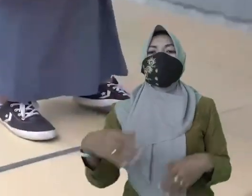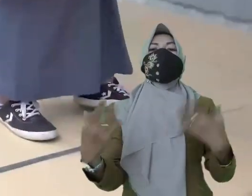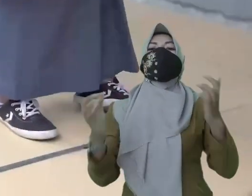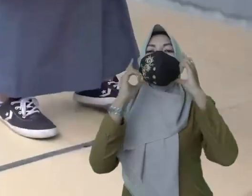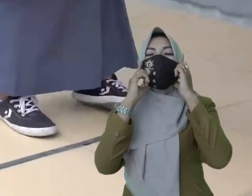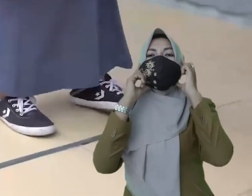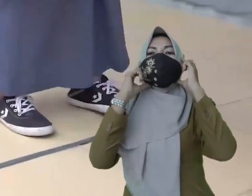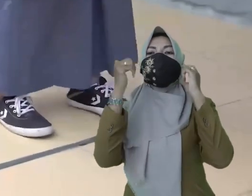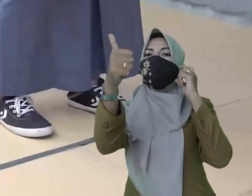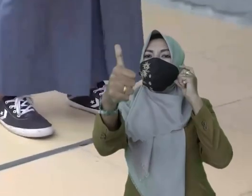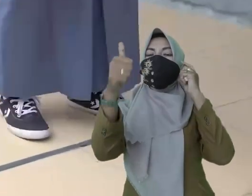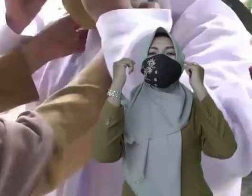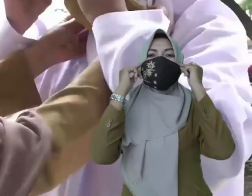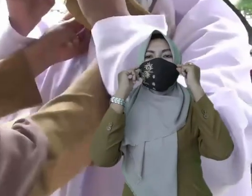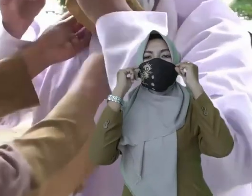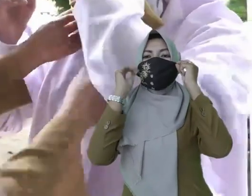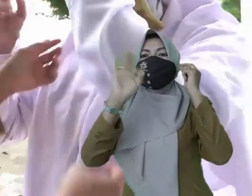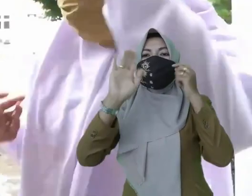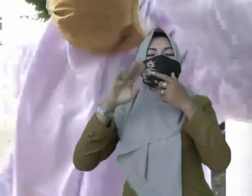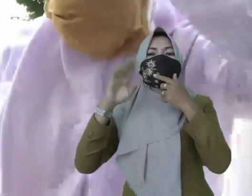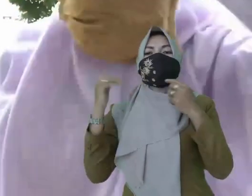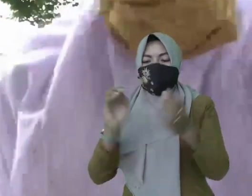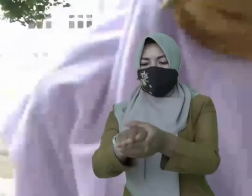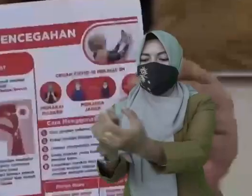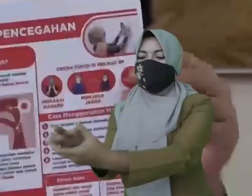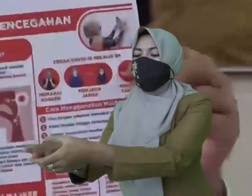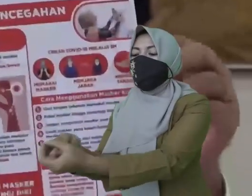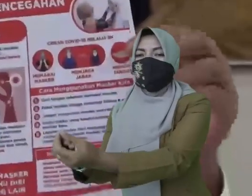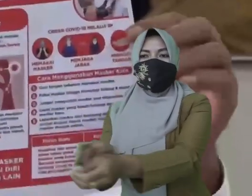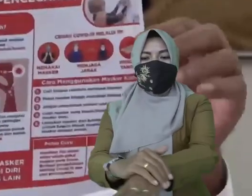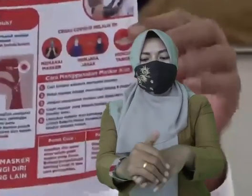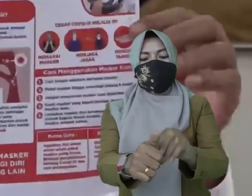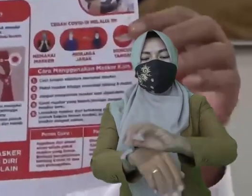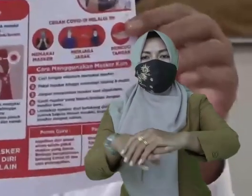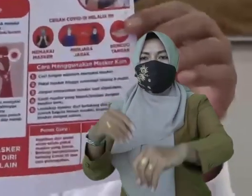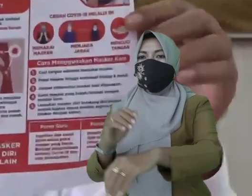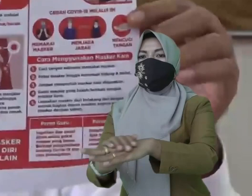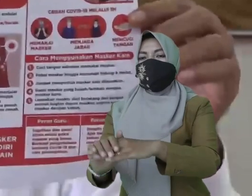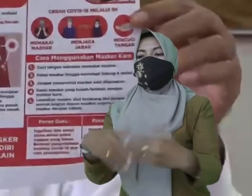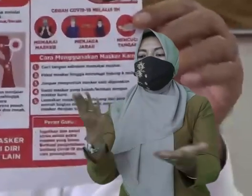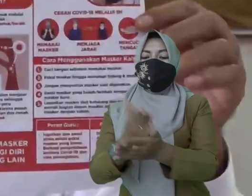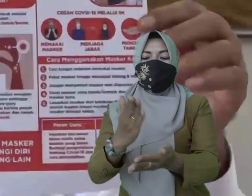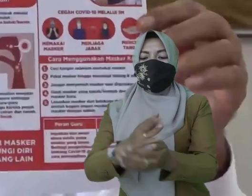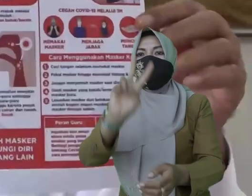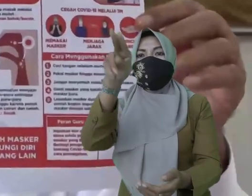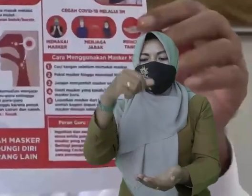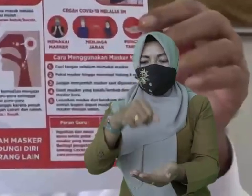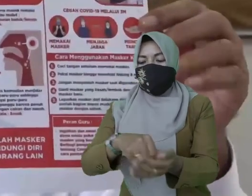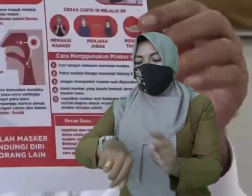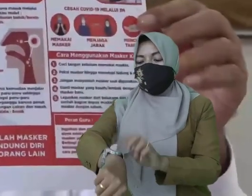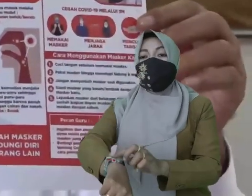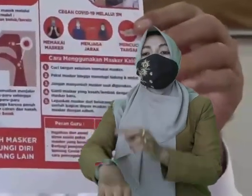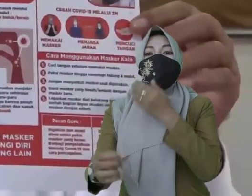sini berdiri, nah, bagaimana cara memakai masker yang benar? Sebelum pakai masker, cucilah tangan. Cuci tangan pakai air mengalir. Berapa